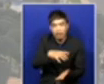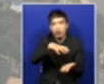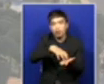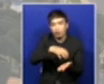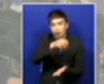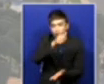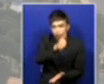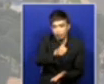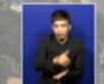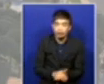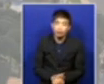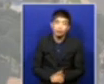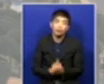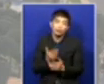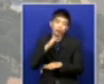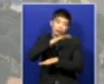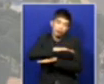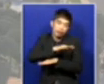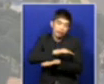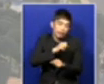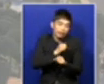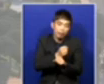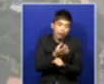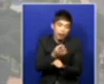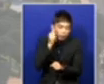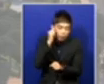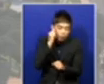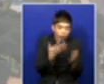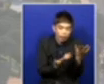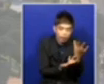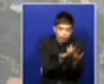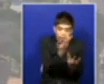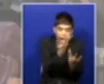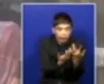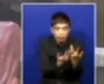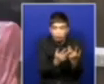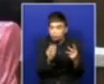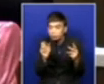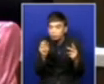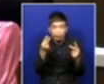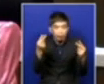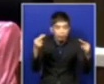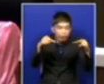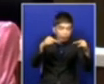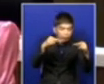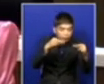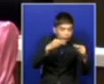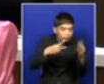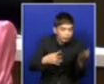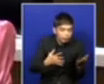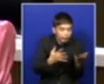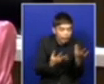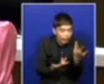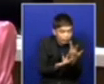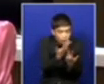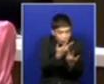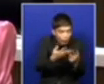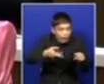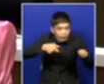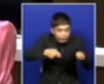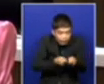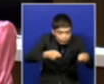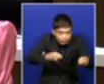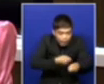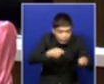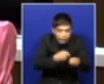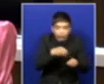เย็นไม่รู้ทำอะไรก็ตัดหญ้ามองหน้ากันไปมองหน้ากันมาปลูกต้นไม้ก็ดีครับถือว่าเป็นความร่วมมือของพี่น้องประชาชนแต่ท่านประธาน